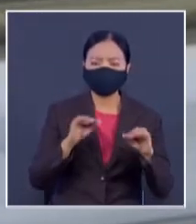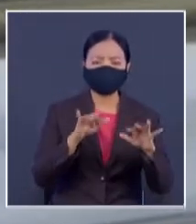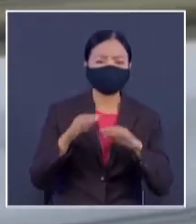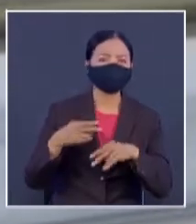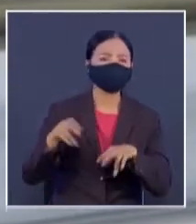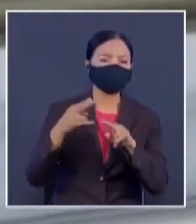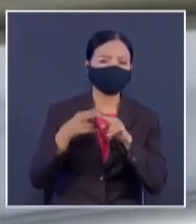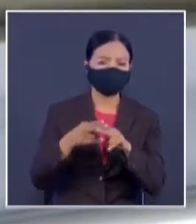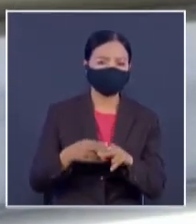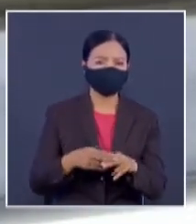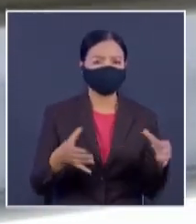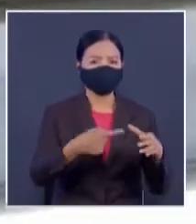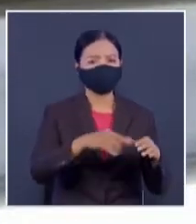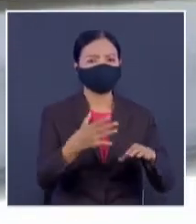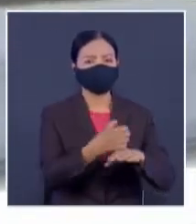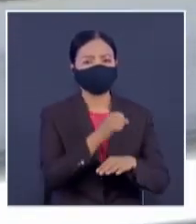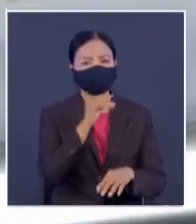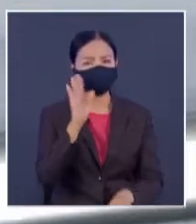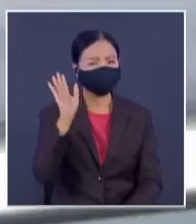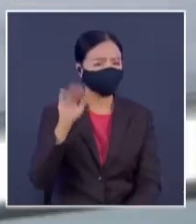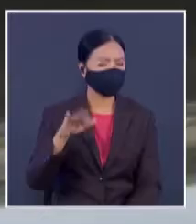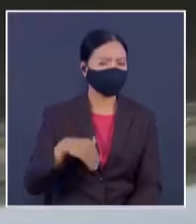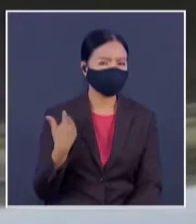ลือในหมู่นักการเม ื อง